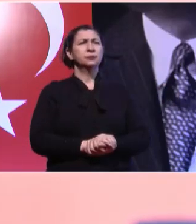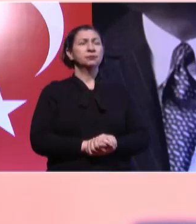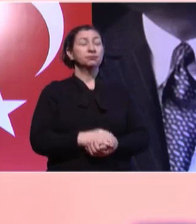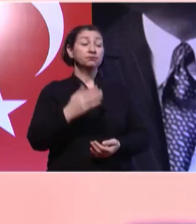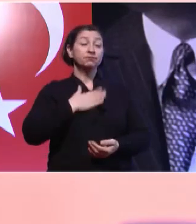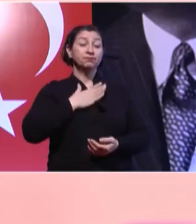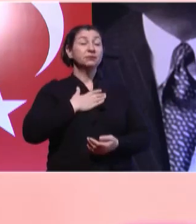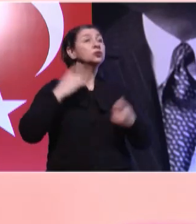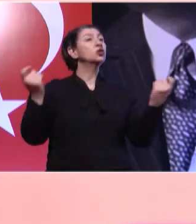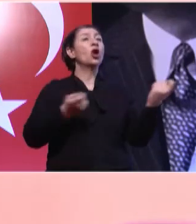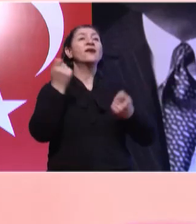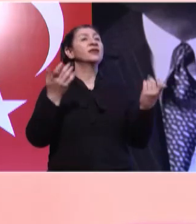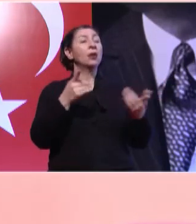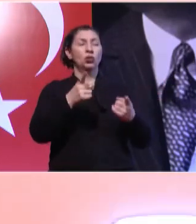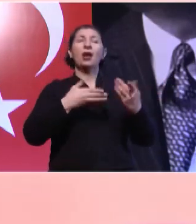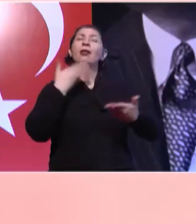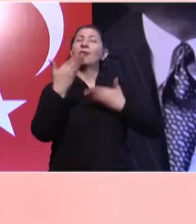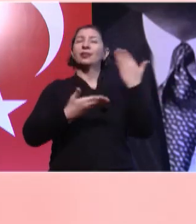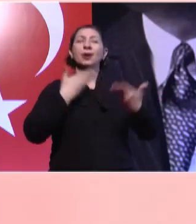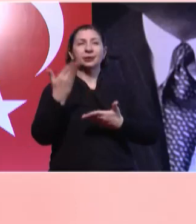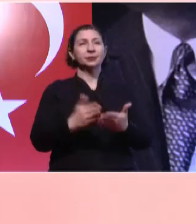Bize düşen görev bunları anlatmaktır.